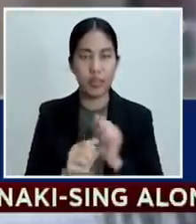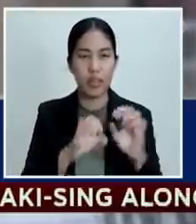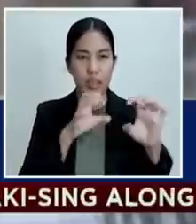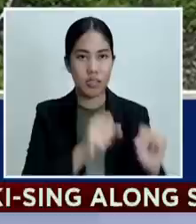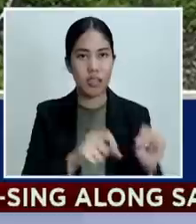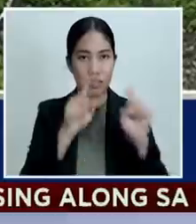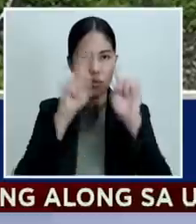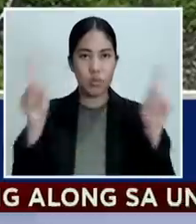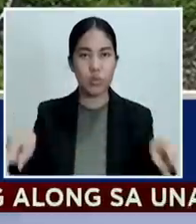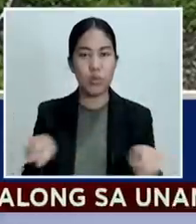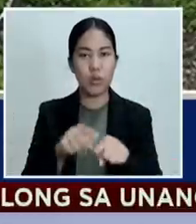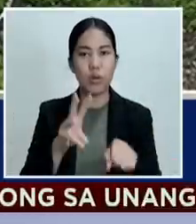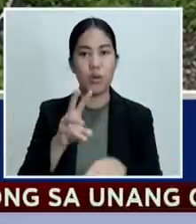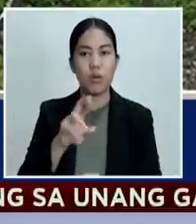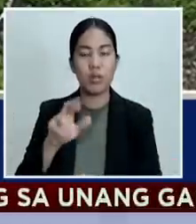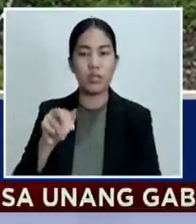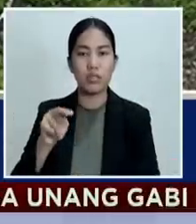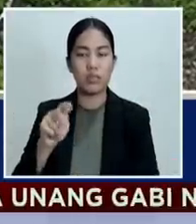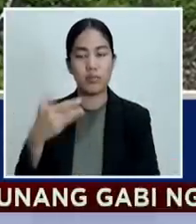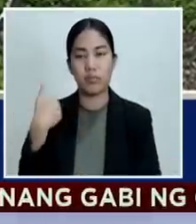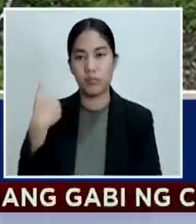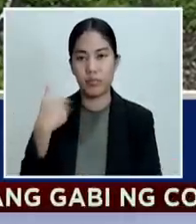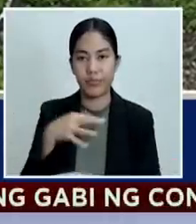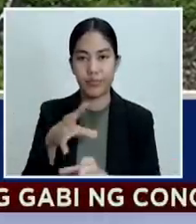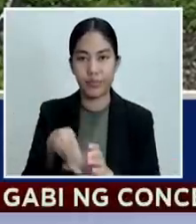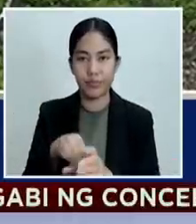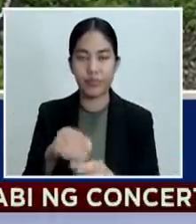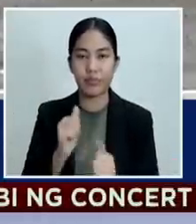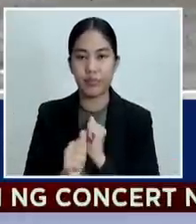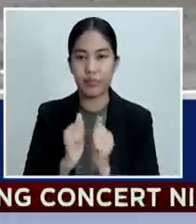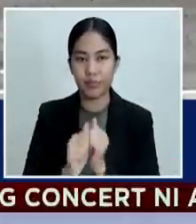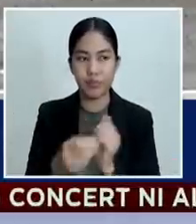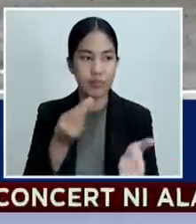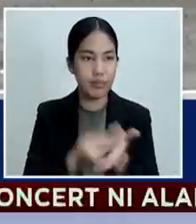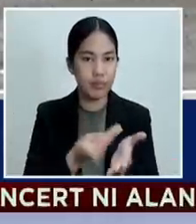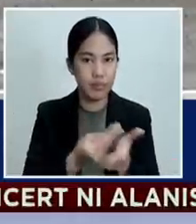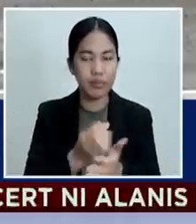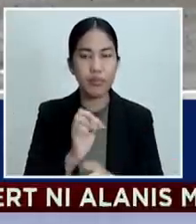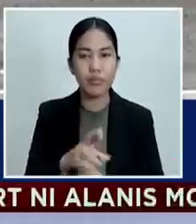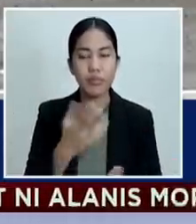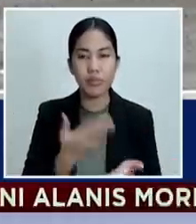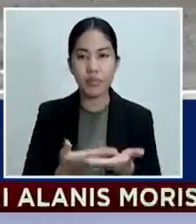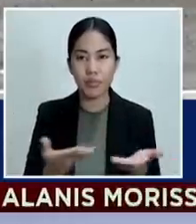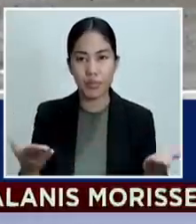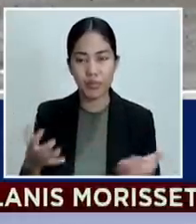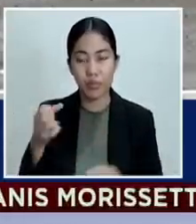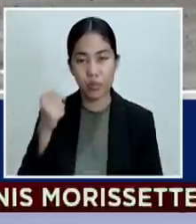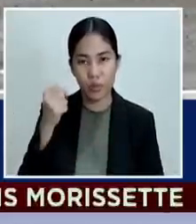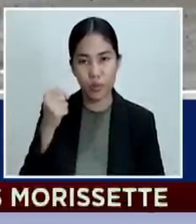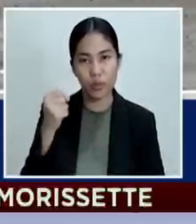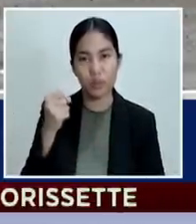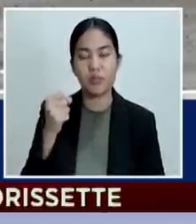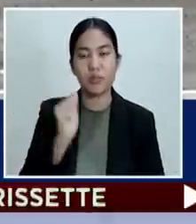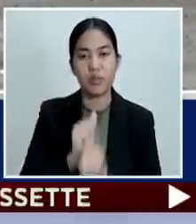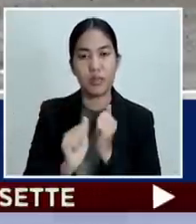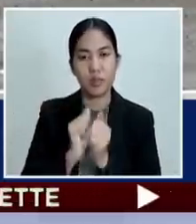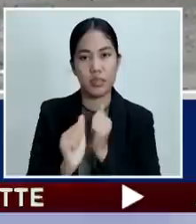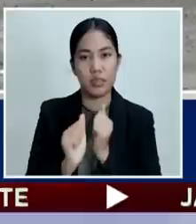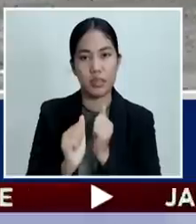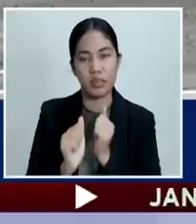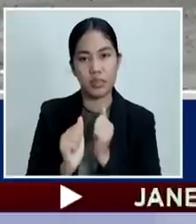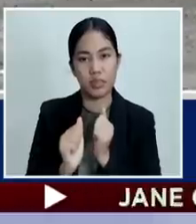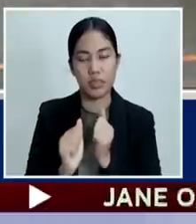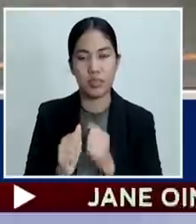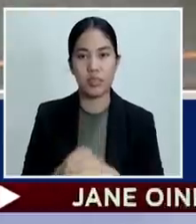Teves. Para hindi mawala yung mga yung pera or yung assets ng mga tao, pero hindi naman natin inaape